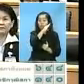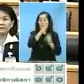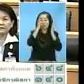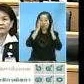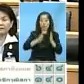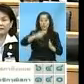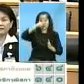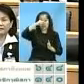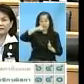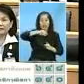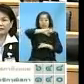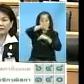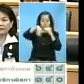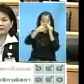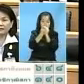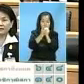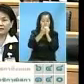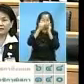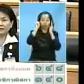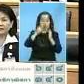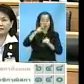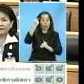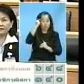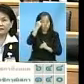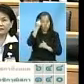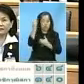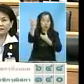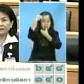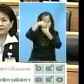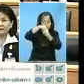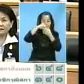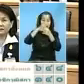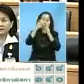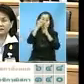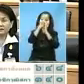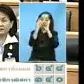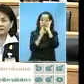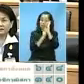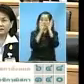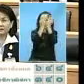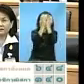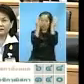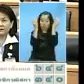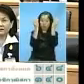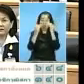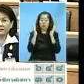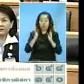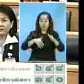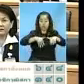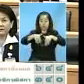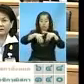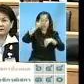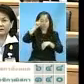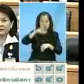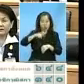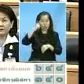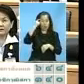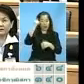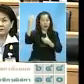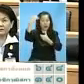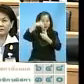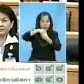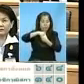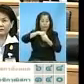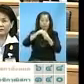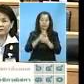ทุกคนจะต้องรู้กฎหมายโดยเฉพาะอย่างยิ่งกฎหมายรัฐธรรมนูญนะพี่น้องประชาชนต้องรู้ครับ